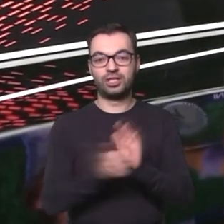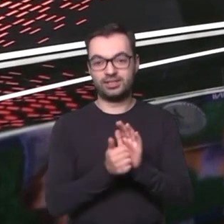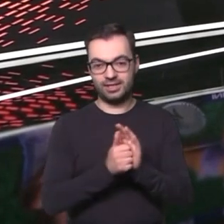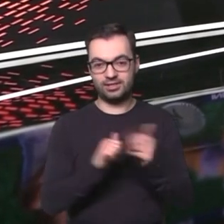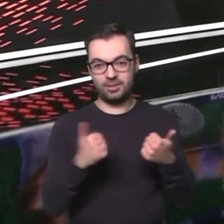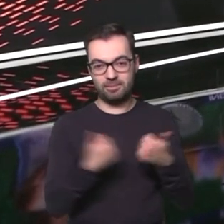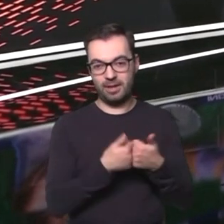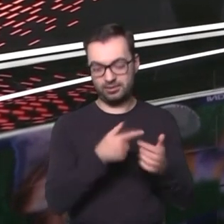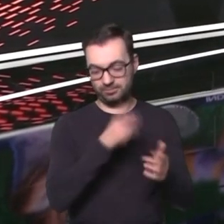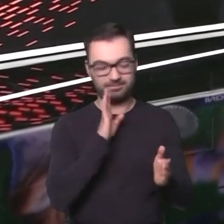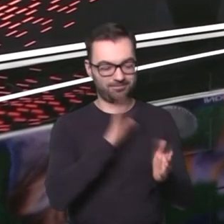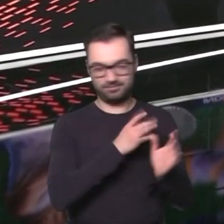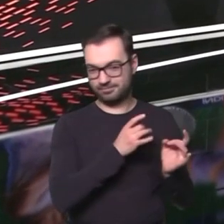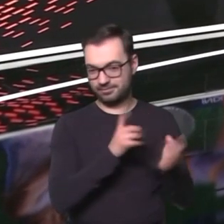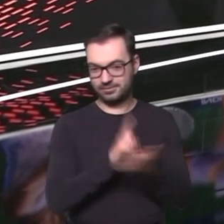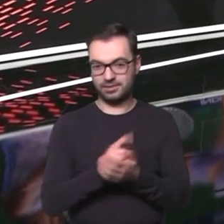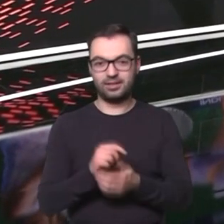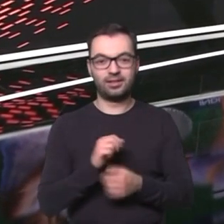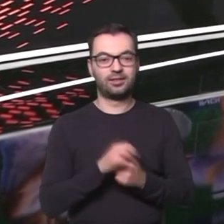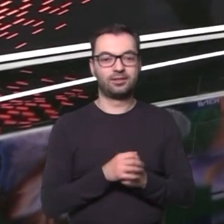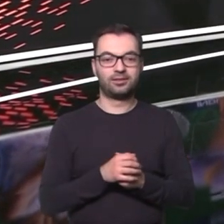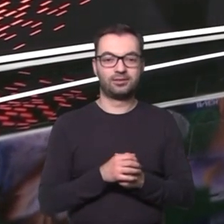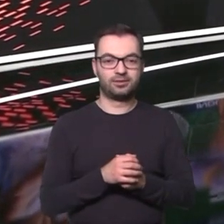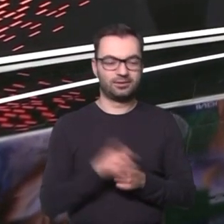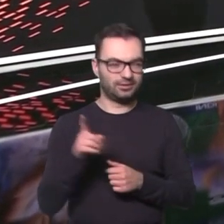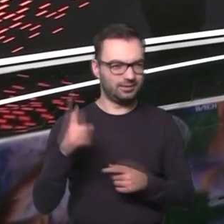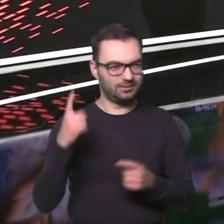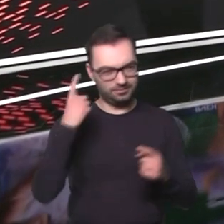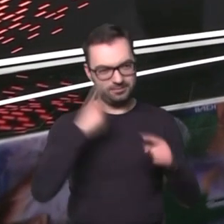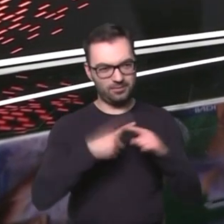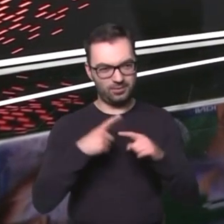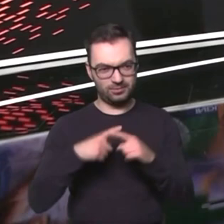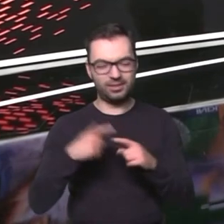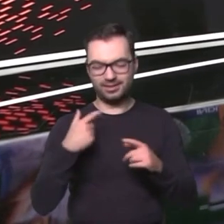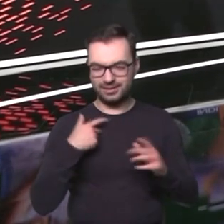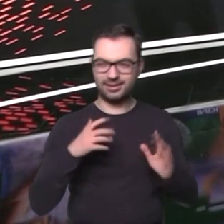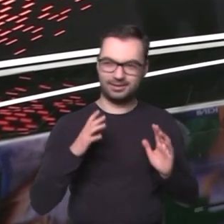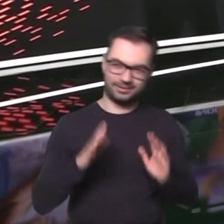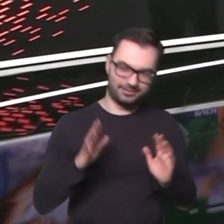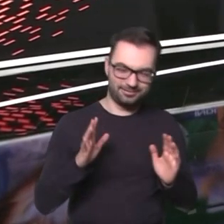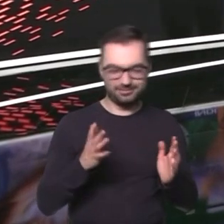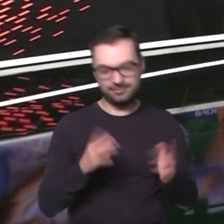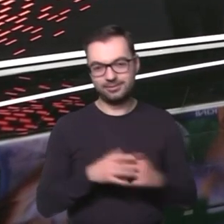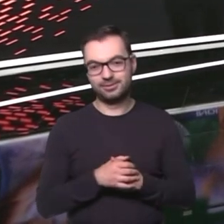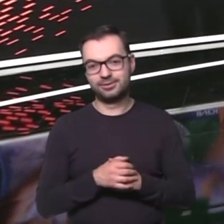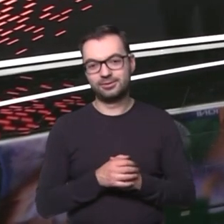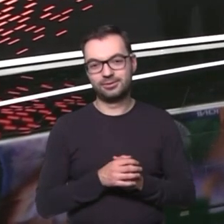rzędu. Zaraz powiem, jakie... Agata stoi po jasnej stronie, a ja stoję po ciemniejszej.